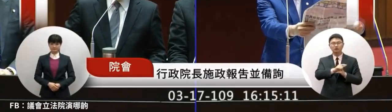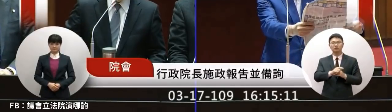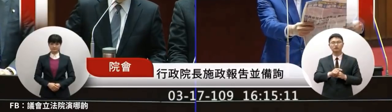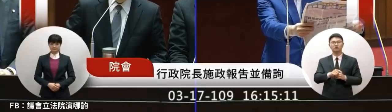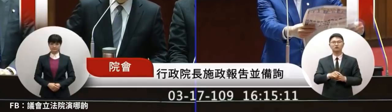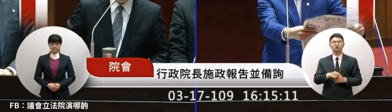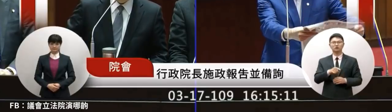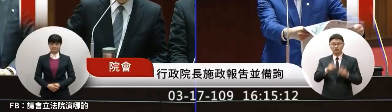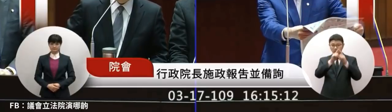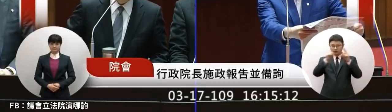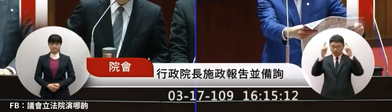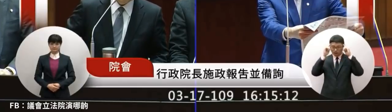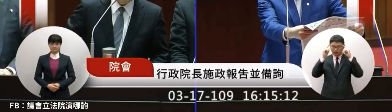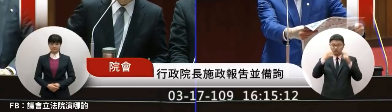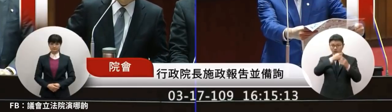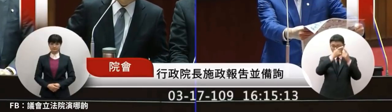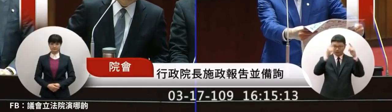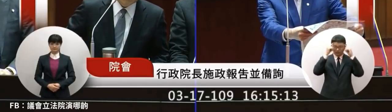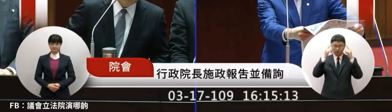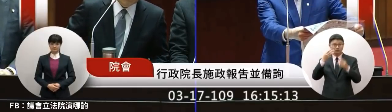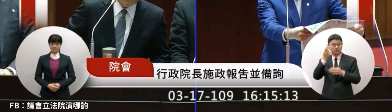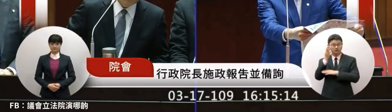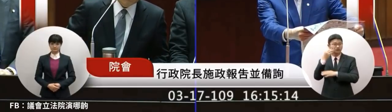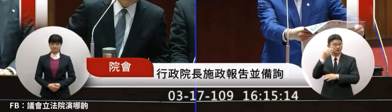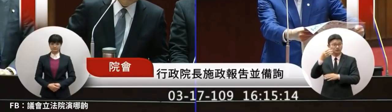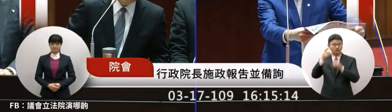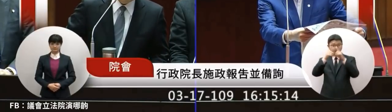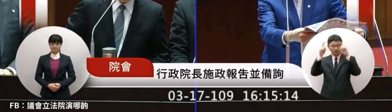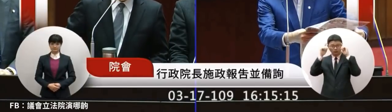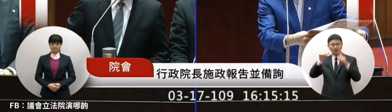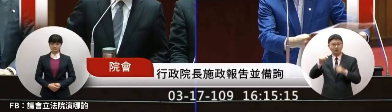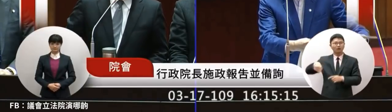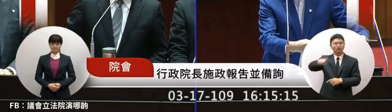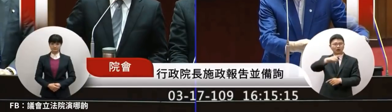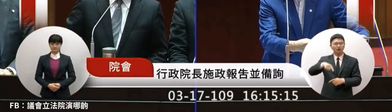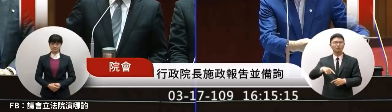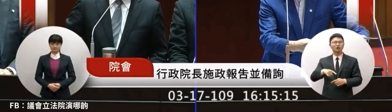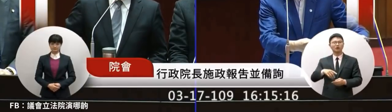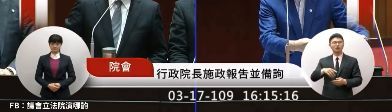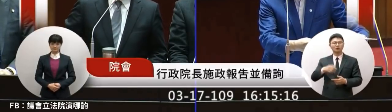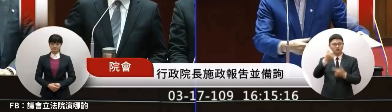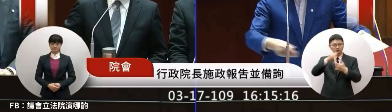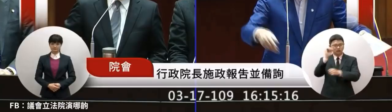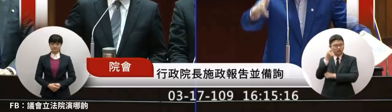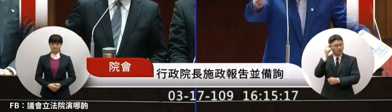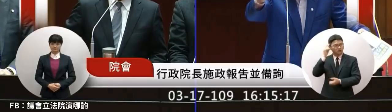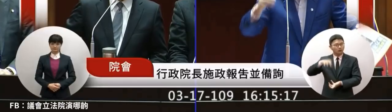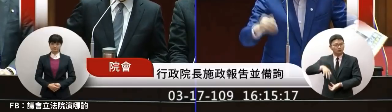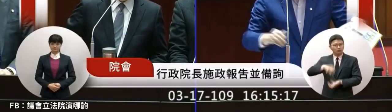政大的教授、台大教授，人家。都这样子给你的建议，